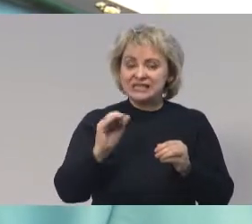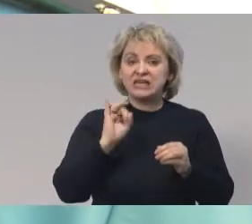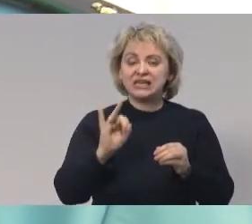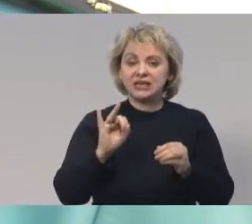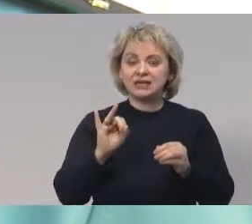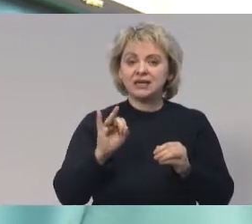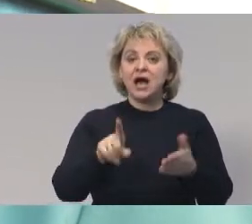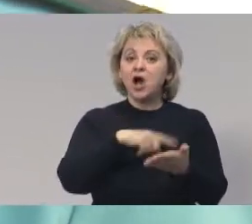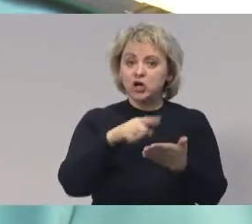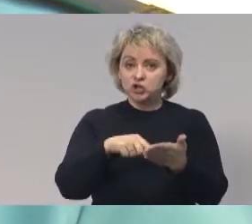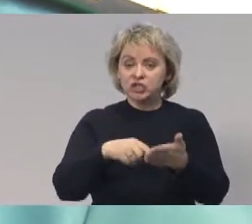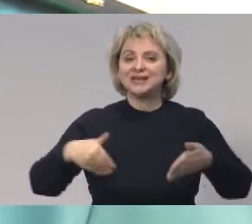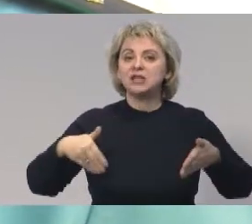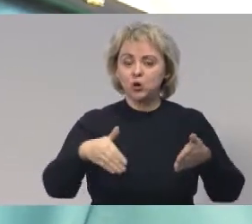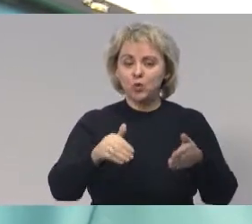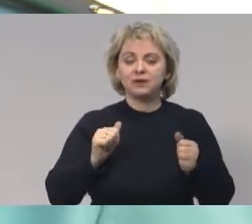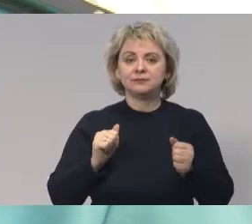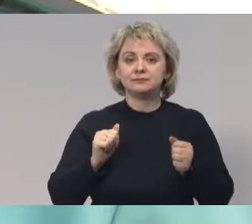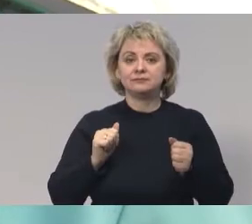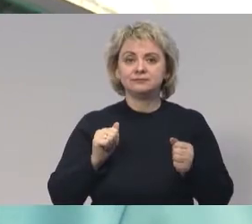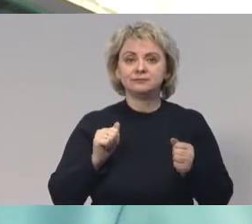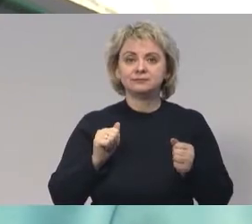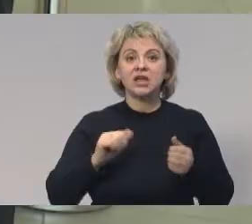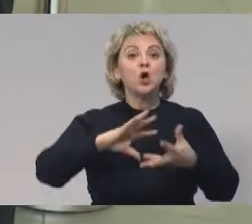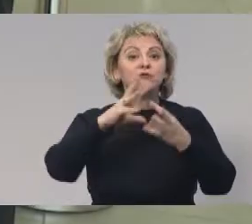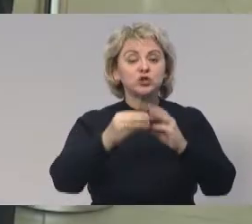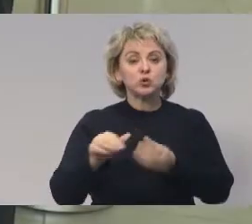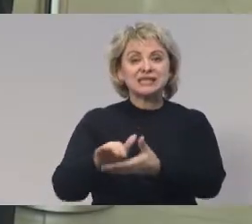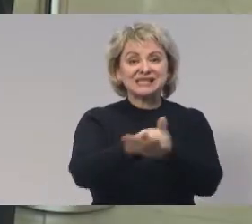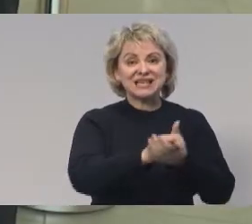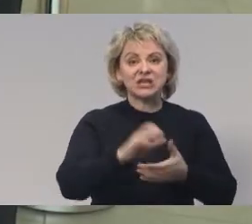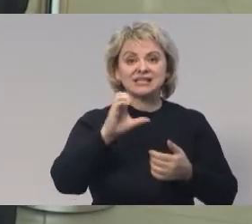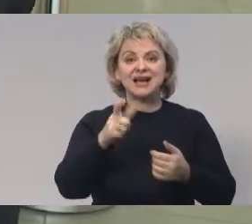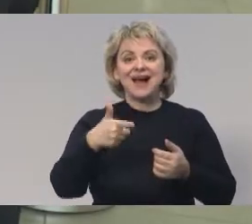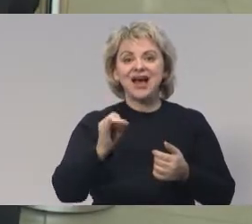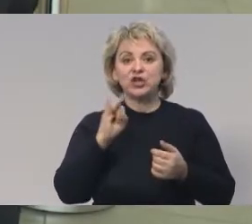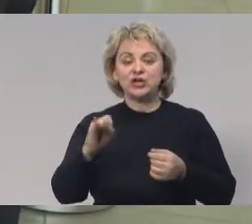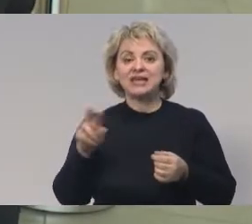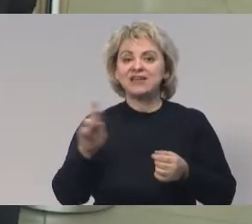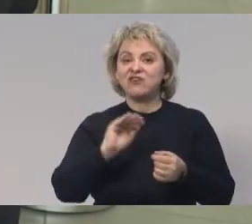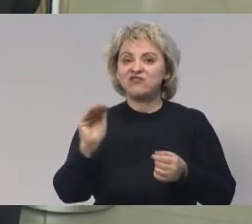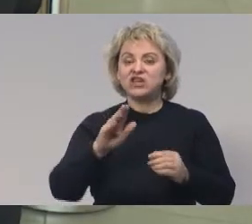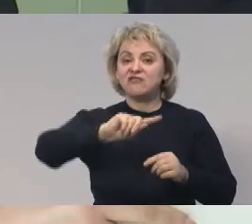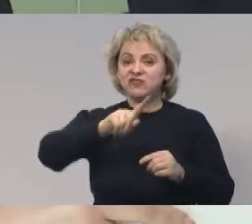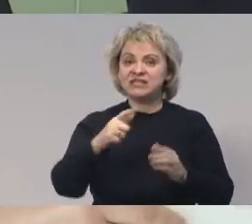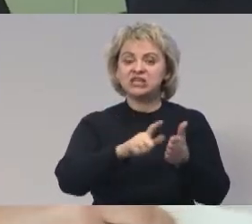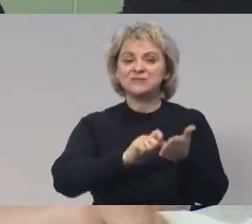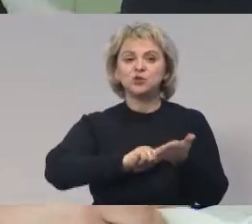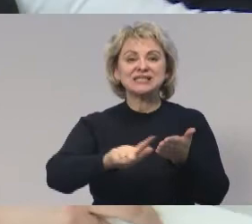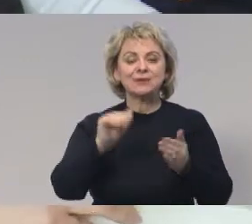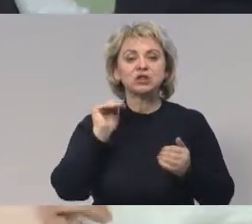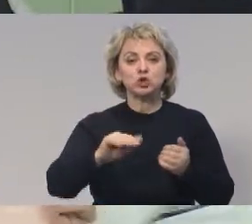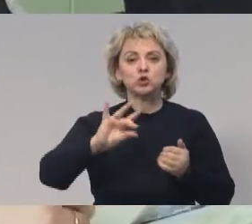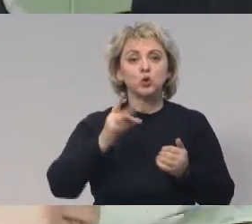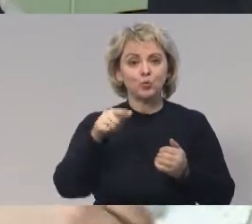и городских дорогах. В результате сотрудничества с ГАИ за январь-февраль взыскано